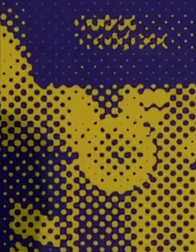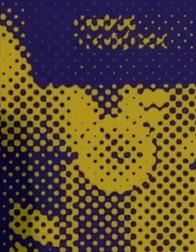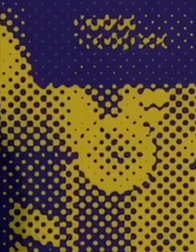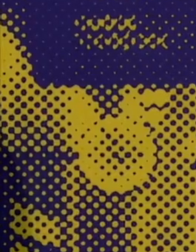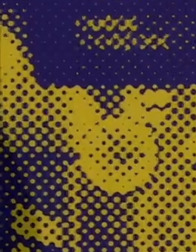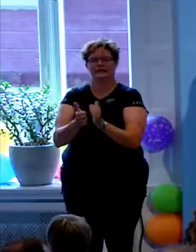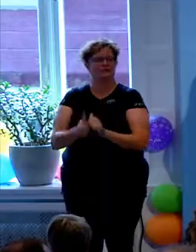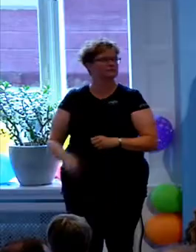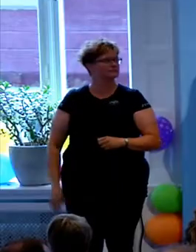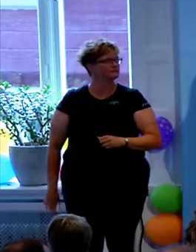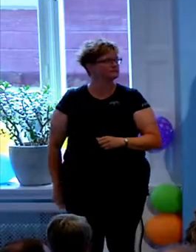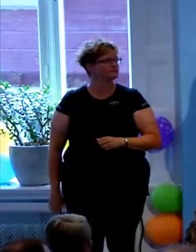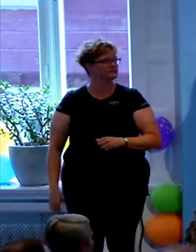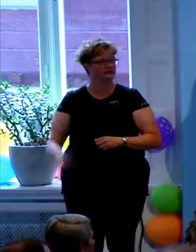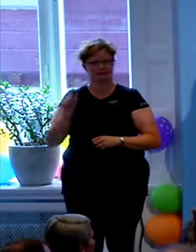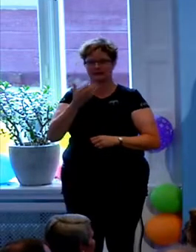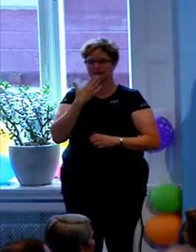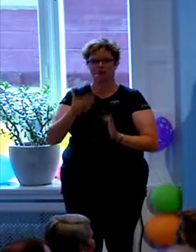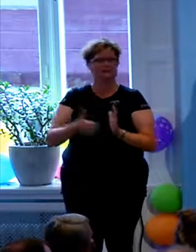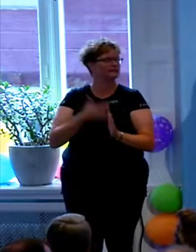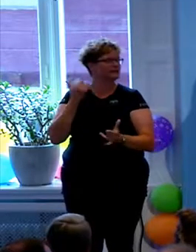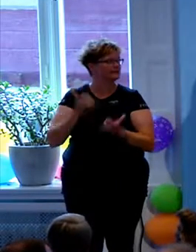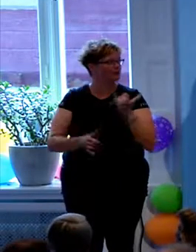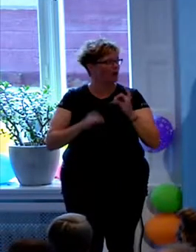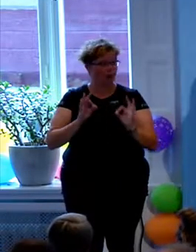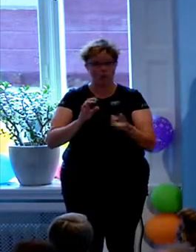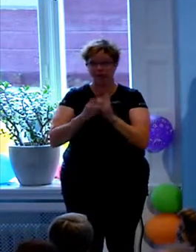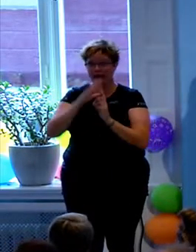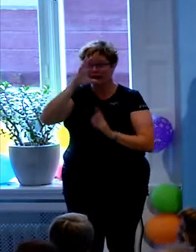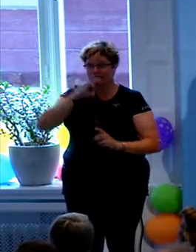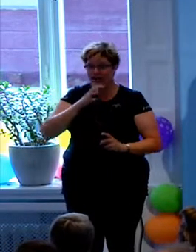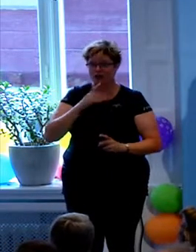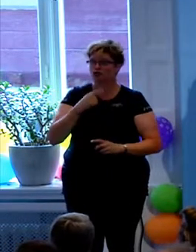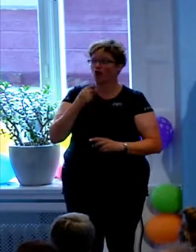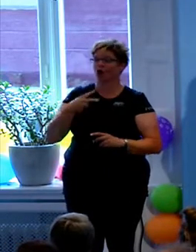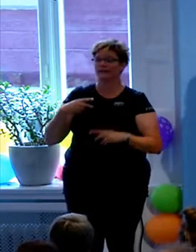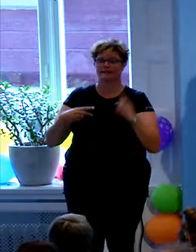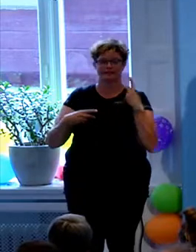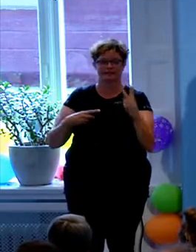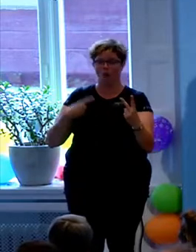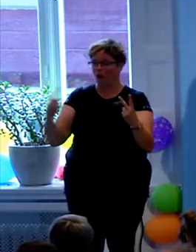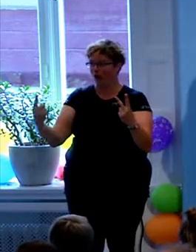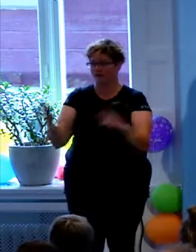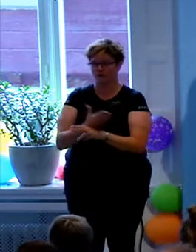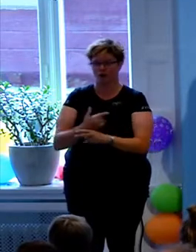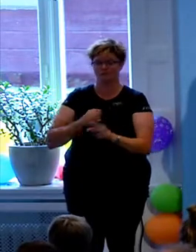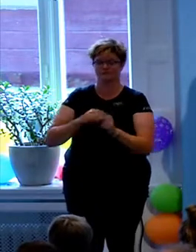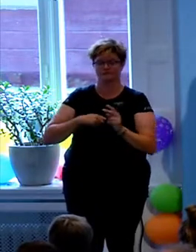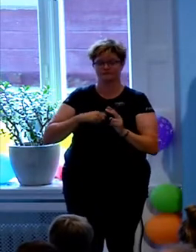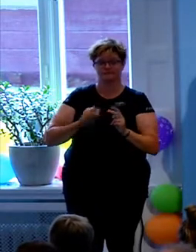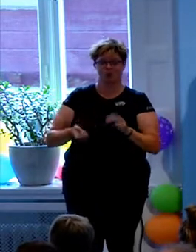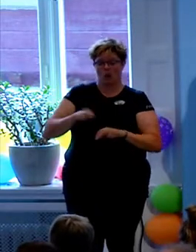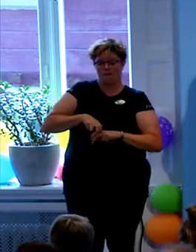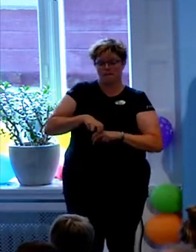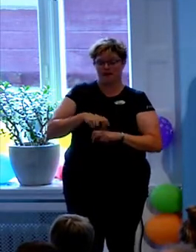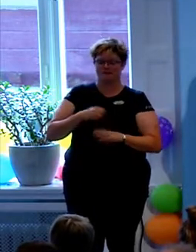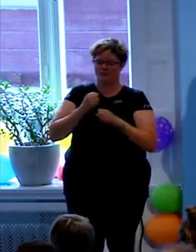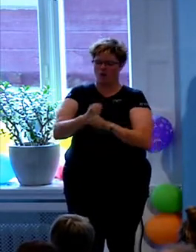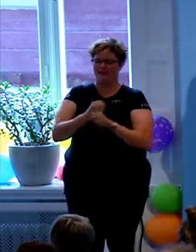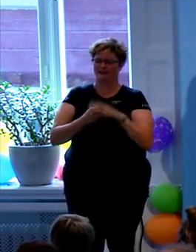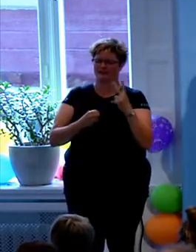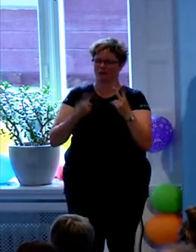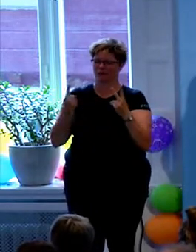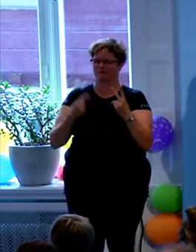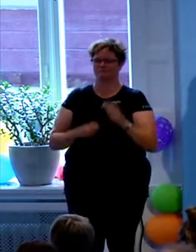idrotten. Jättebra. Slutligen, hur går det ikväll? Jag sa 2-1 när jag gick upp här, så jag håller min 2-1. Du håller fast vid det.